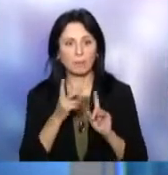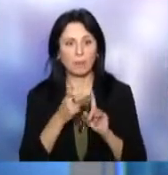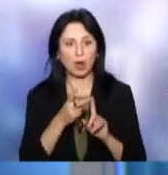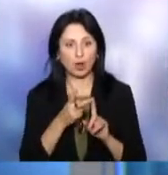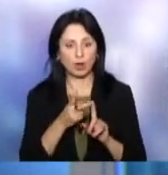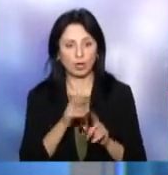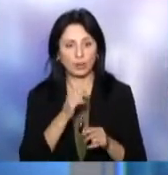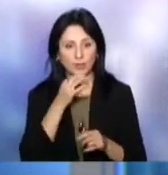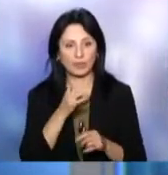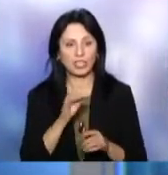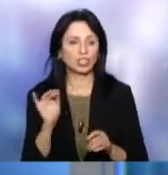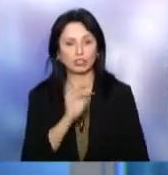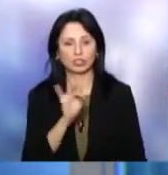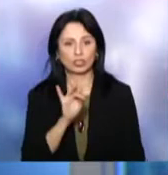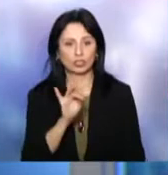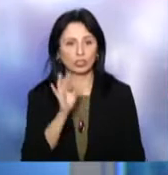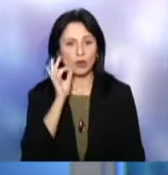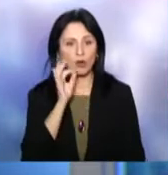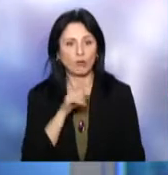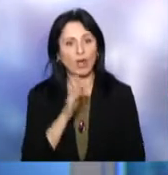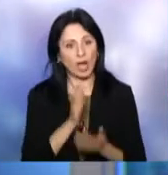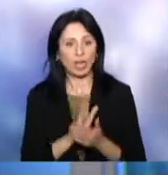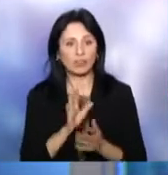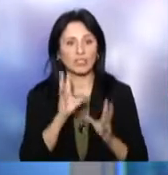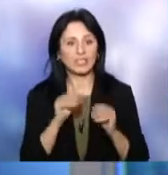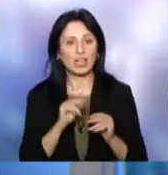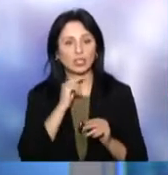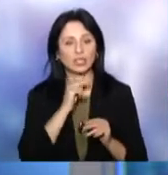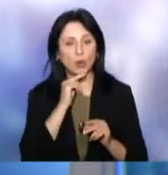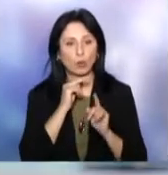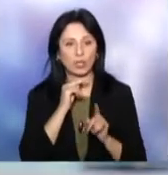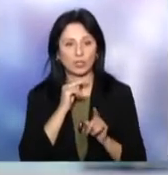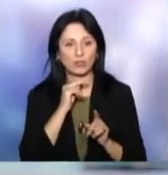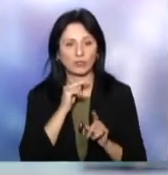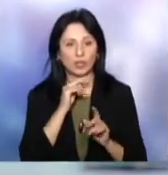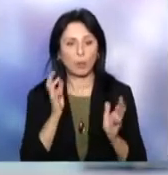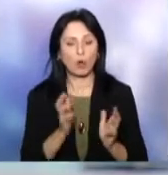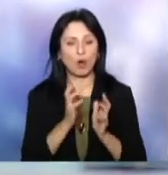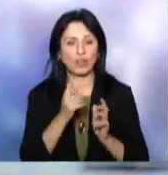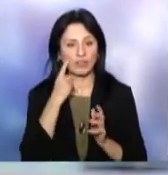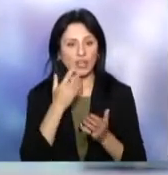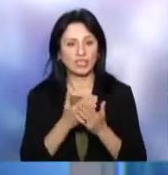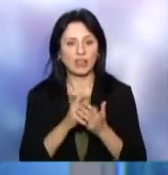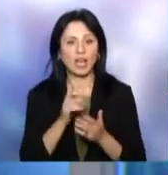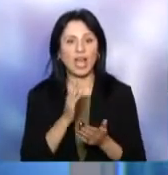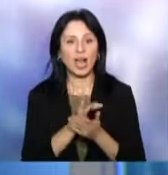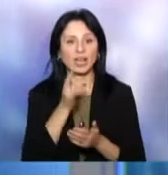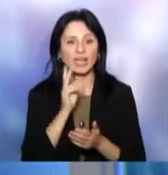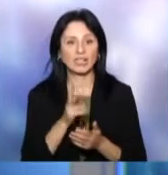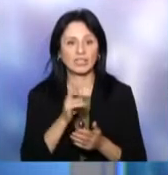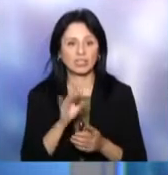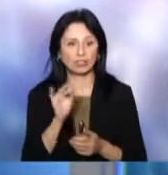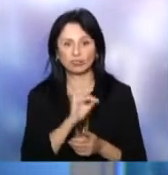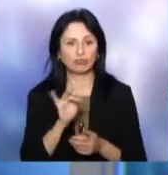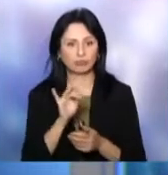ნაწილს უპასუხოთ. ცხიმიანი კანი. ეს არის თუ არა საერთოდ საყურადღებო მოვლის თვალსაზრისით და რა რისკები აქვს ცხიმიან